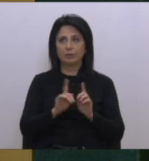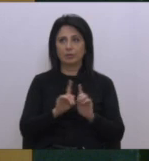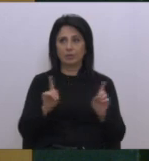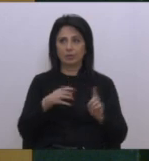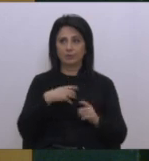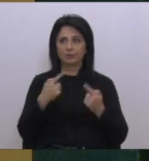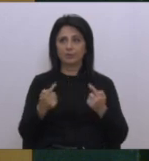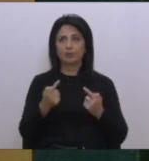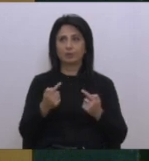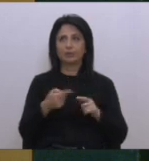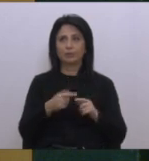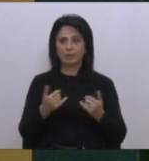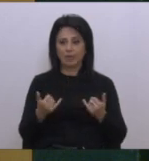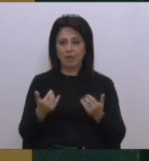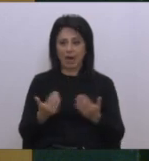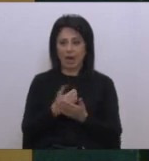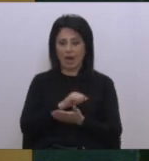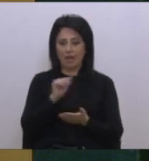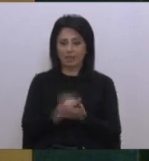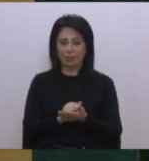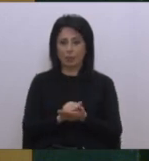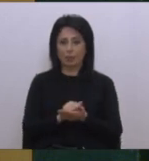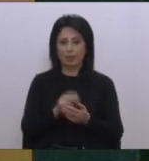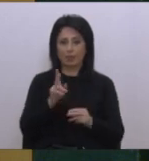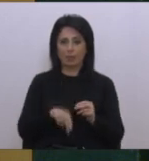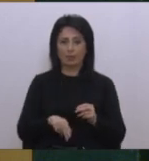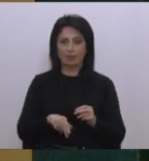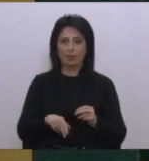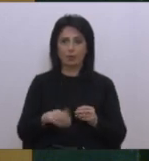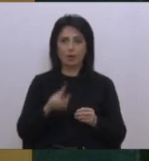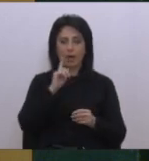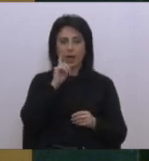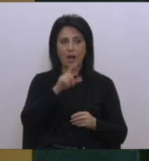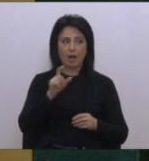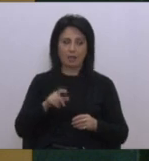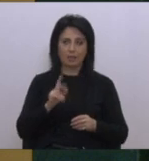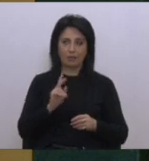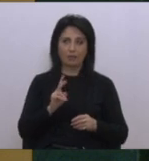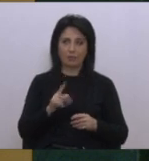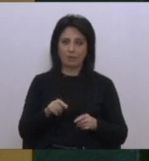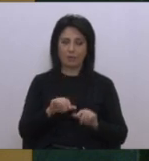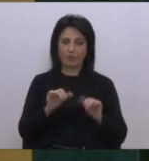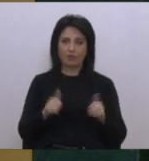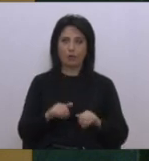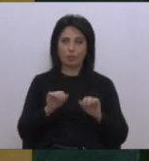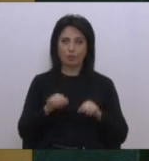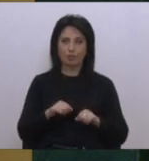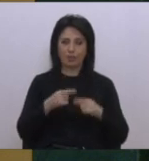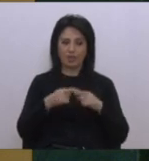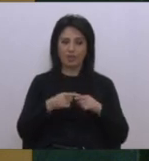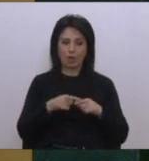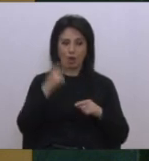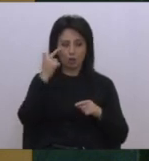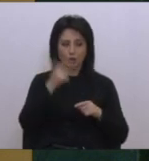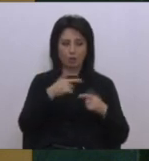განსაკუთრებით მნიშვნელოვანი არის ახლად დიპლომირებული ახლად დამთავრებული ახალგაზრდებისთვის რომლებიც ამ ფორმით შეძლებენ თეორიული